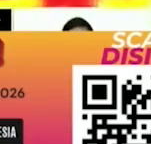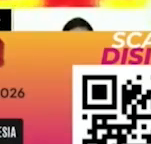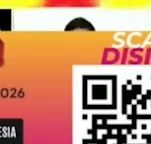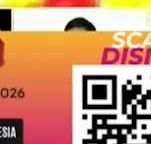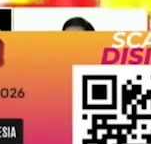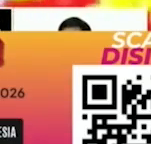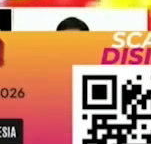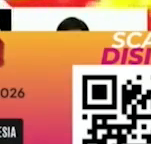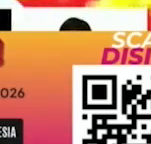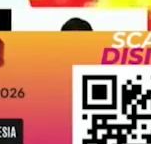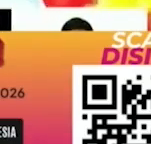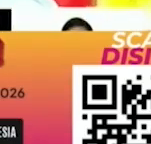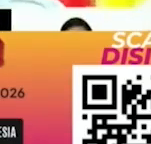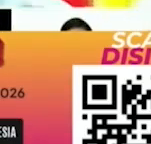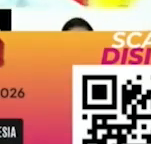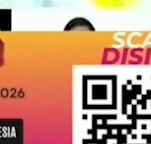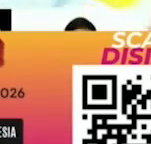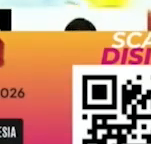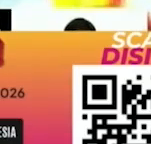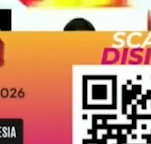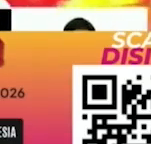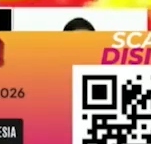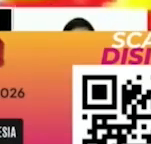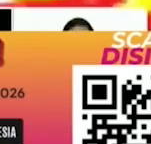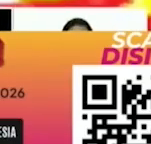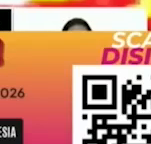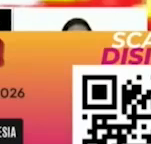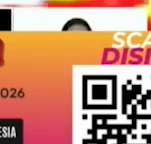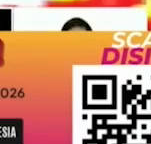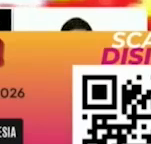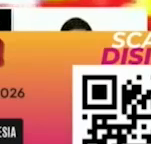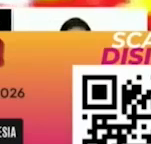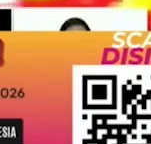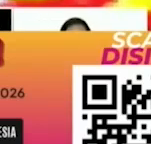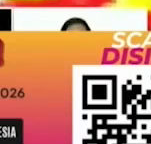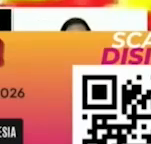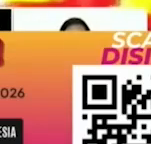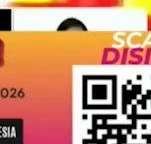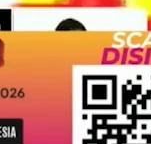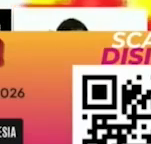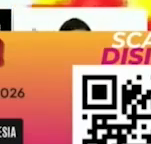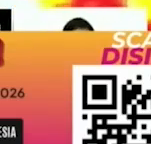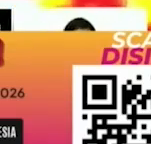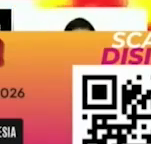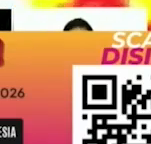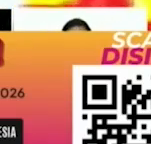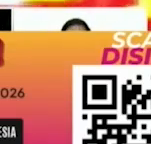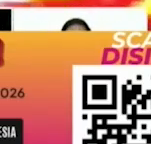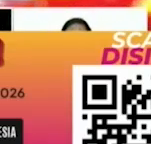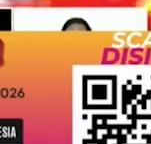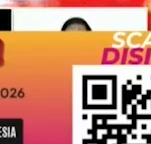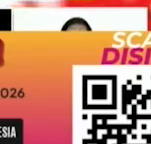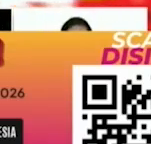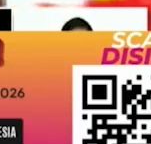katakan tadi maka kita harus yang namanya Kartu Jakarta Pintar Kartu Jakarta sehat dan juga untuk